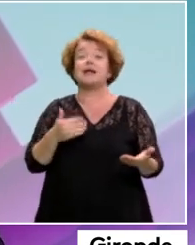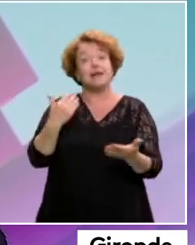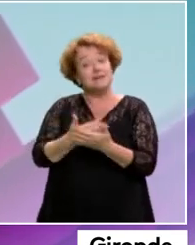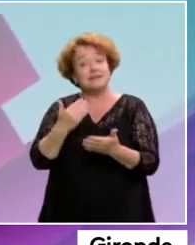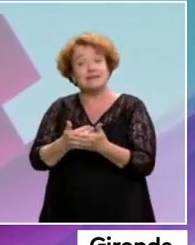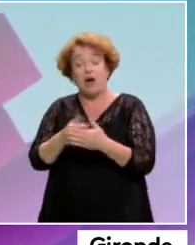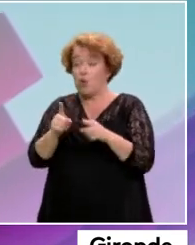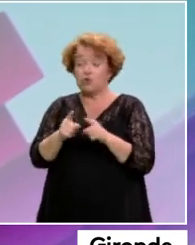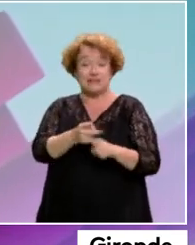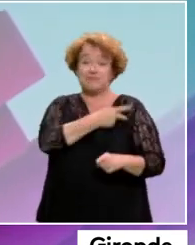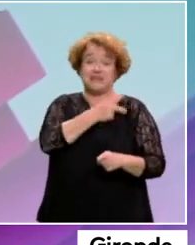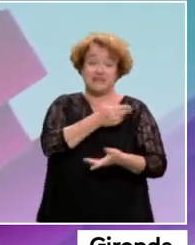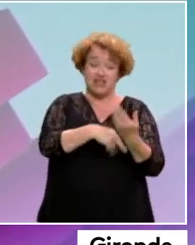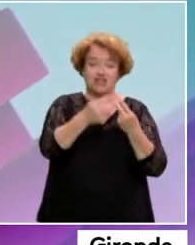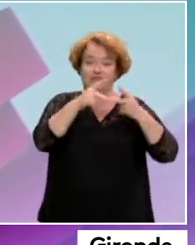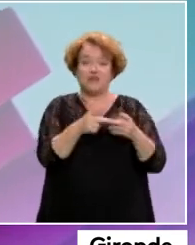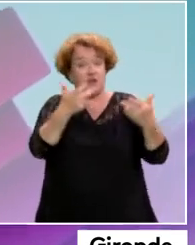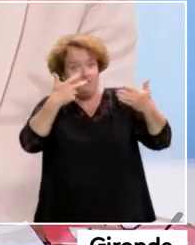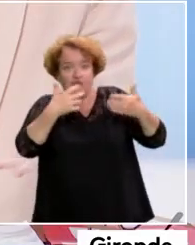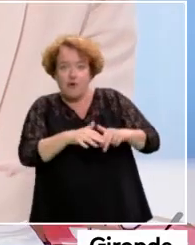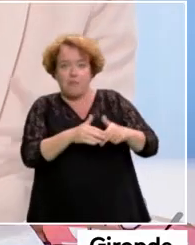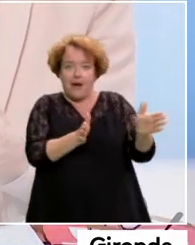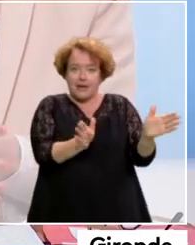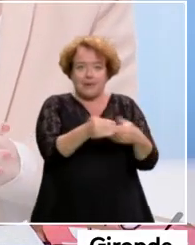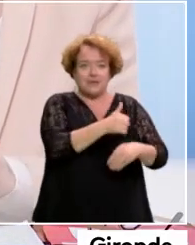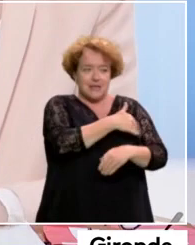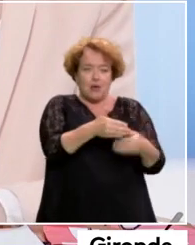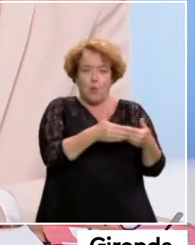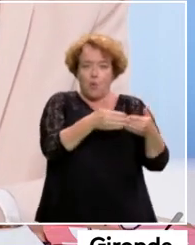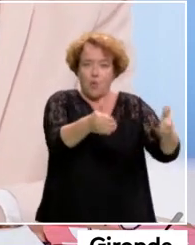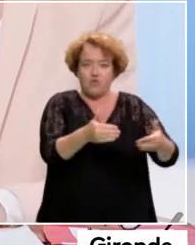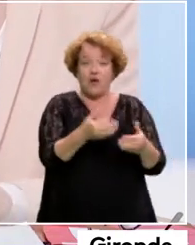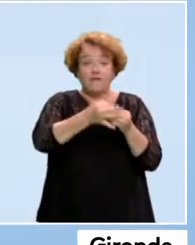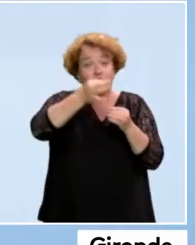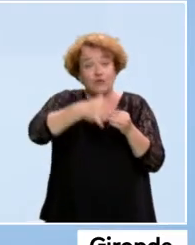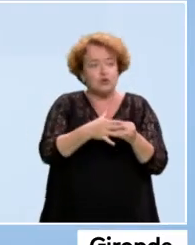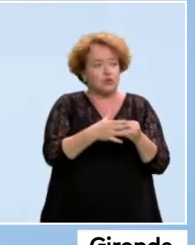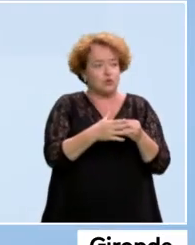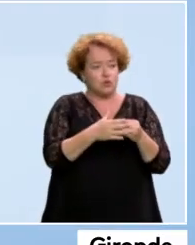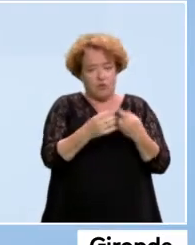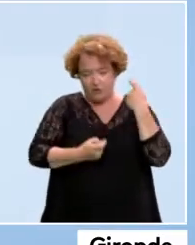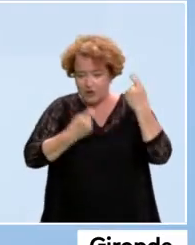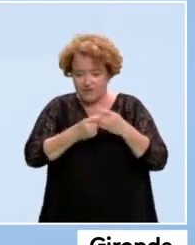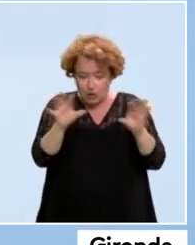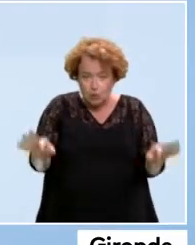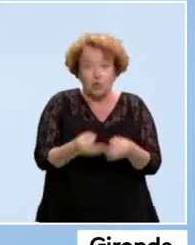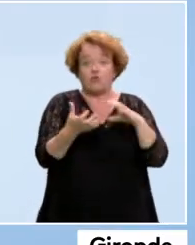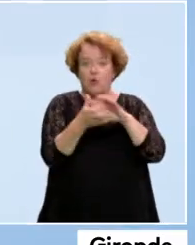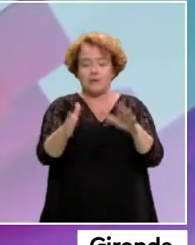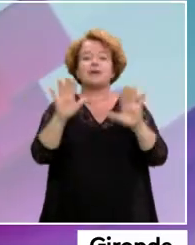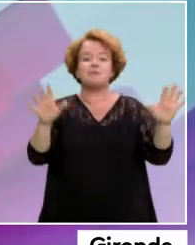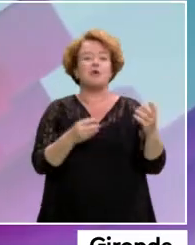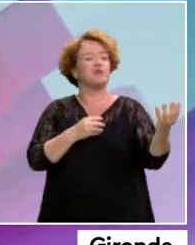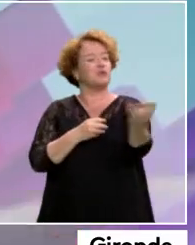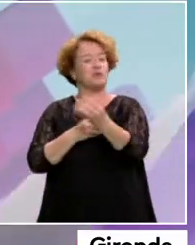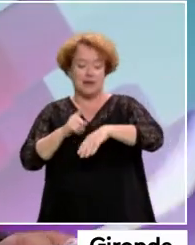malheureusement la situation est compliquée effectivement il faut trouver des solutions partagées c'est complexes mais je suis d'accord avec vous sur le concept il me reste à vous remercier tous